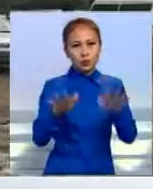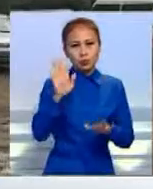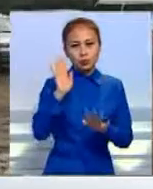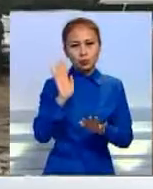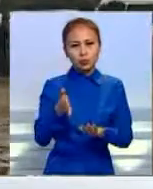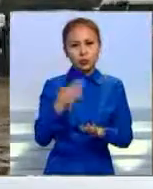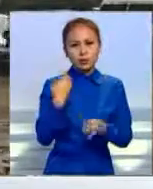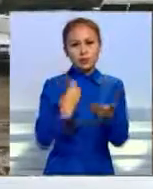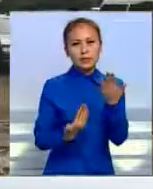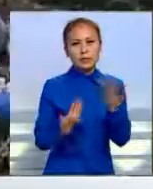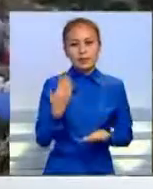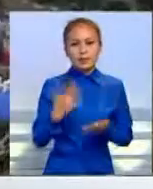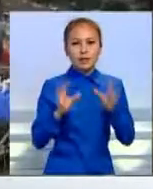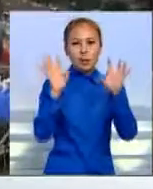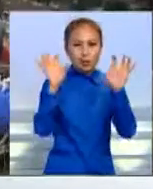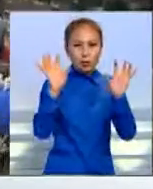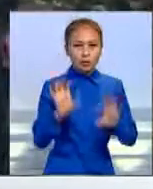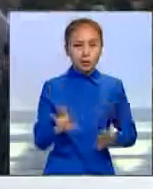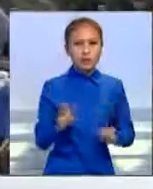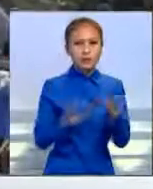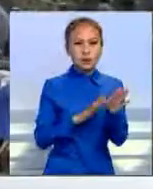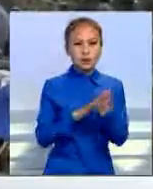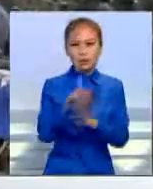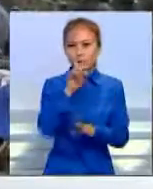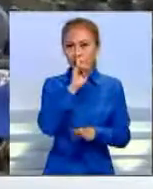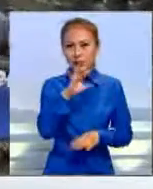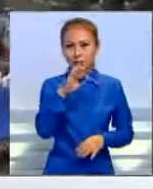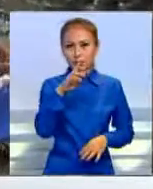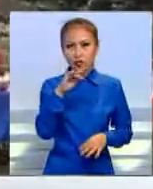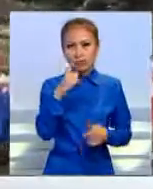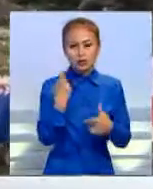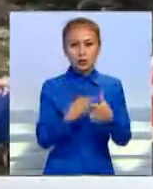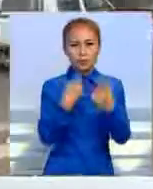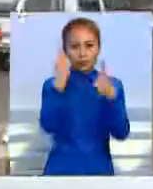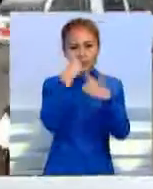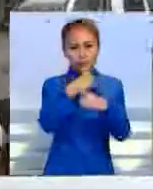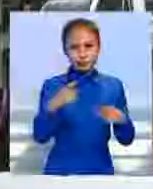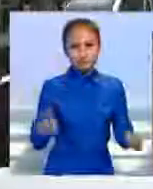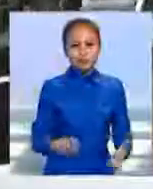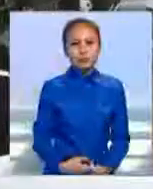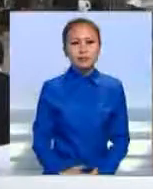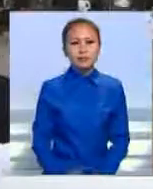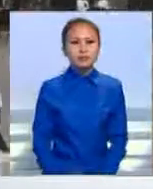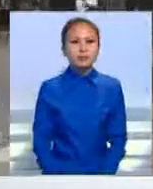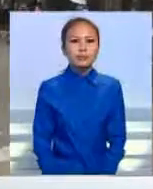салуды сұрайық. Немесе, конституцияны орында мағаны үшін ипечімен жариялауда ағажа білмес.